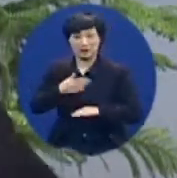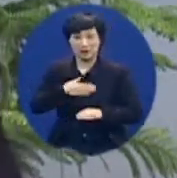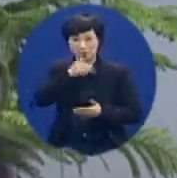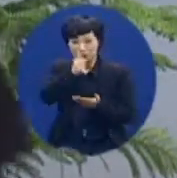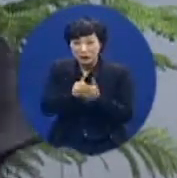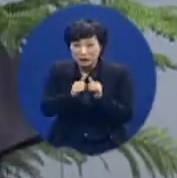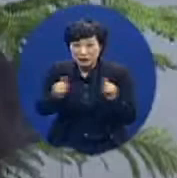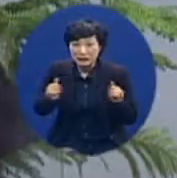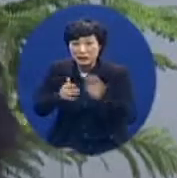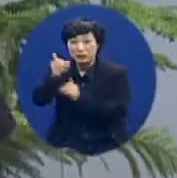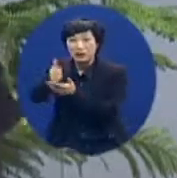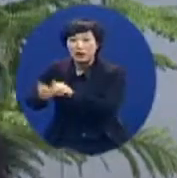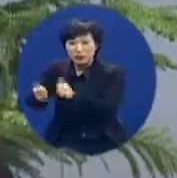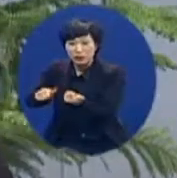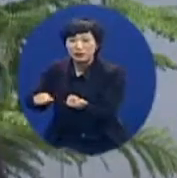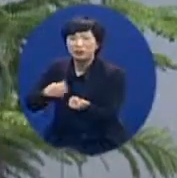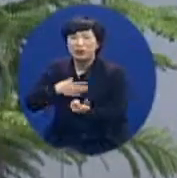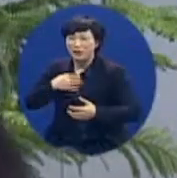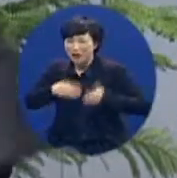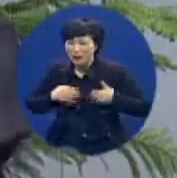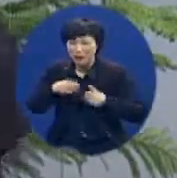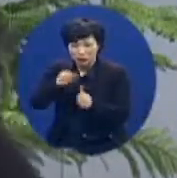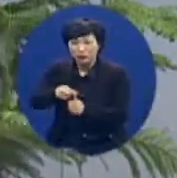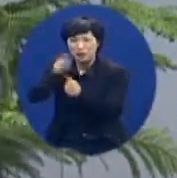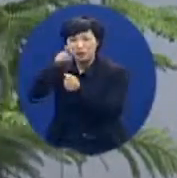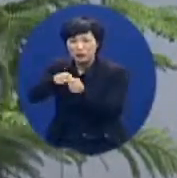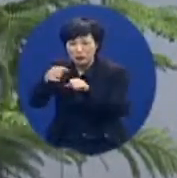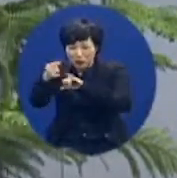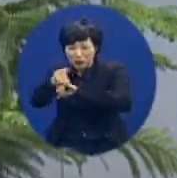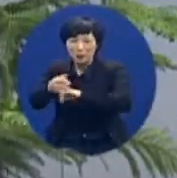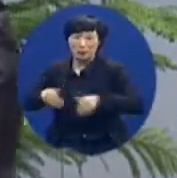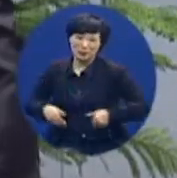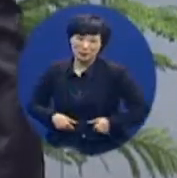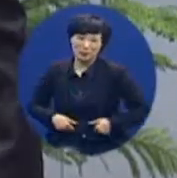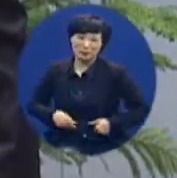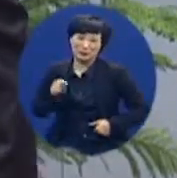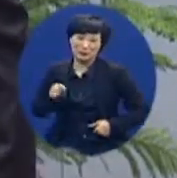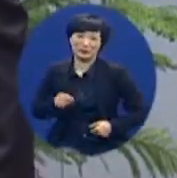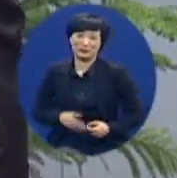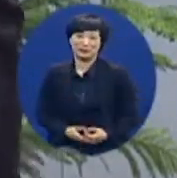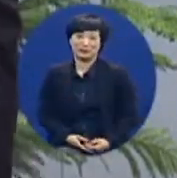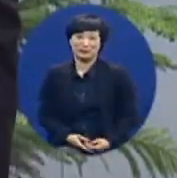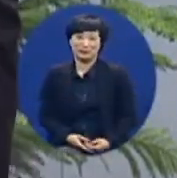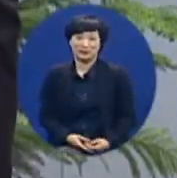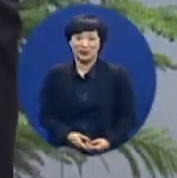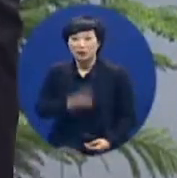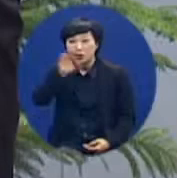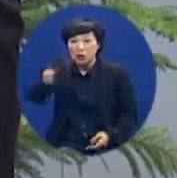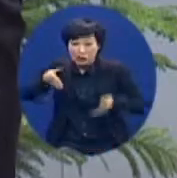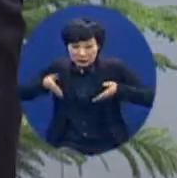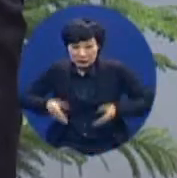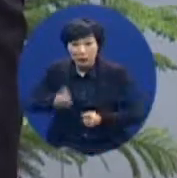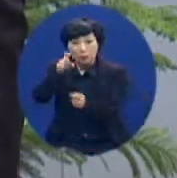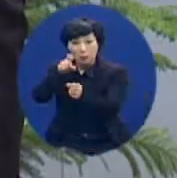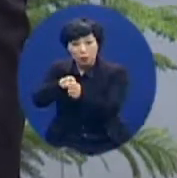때문에 예수의 죽음을 환영하고 살려고 합니다 아멘 성탄의